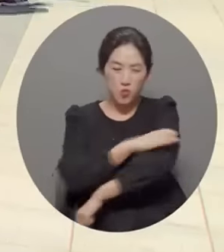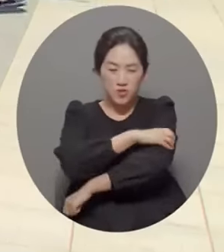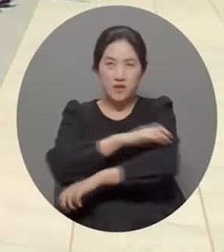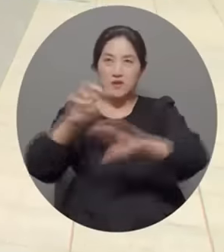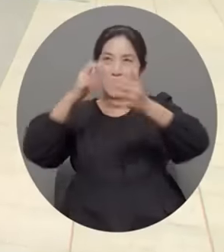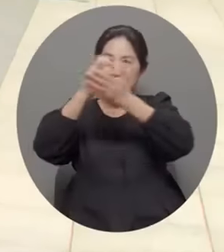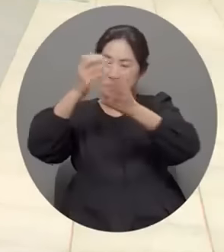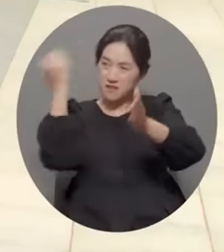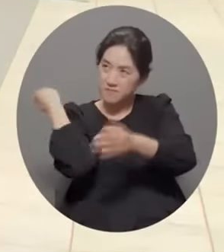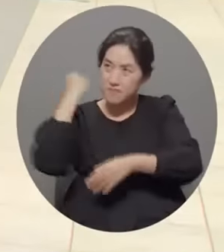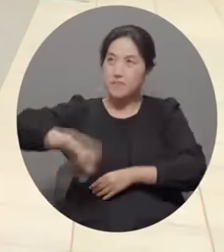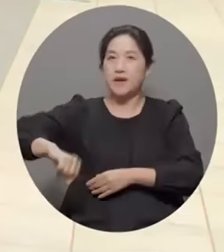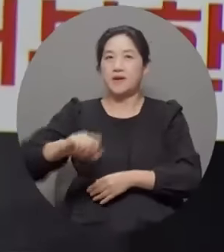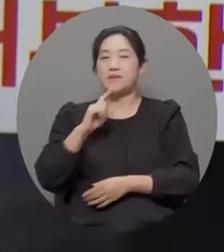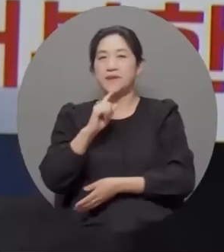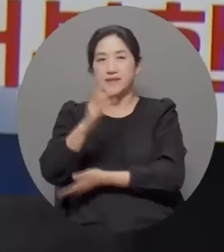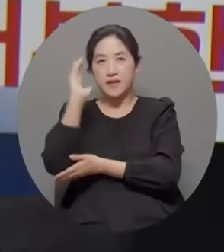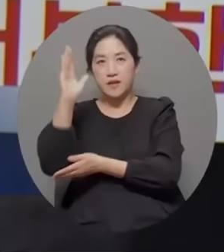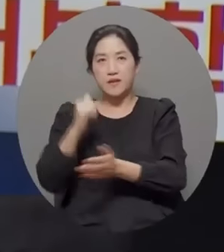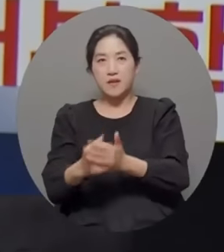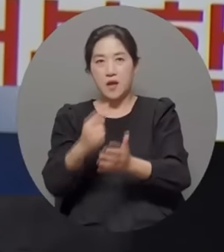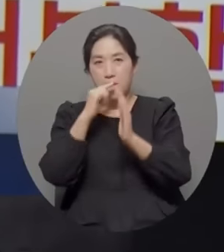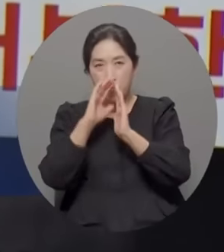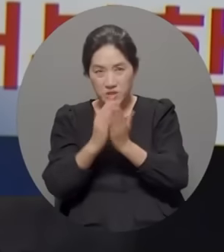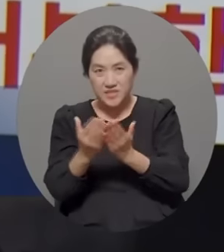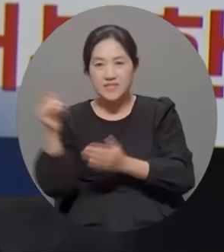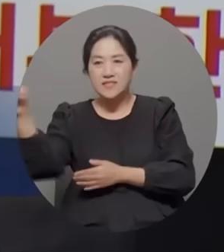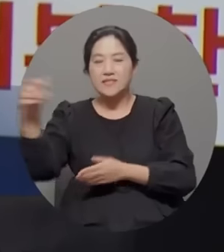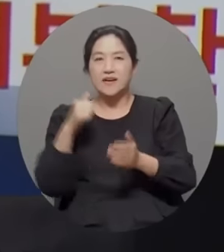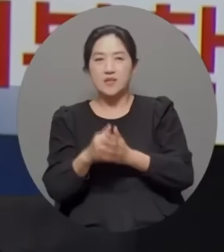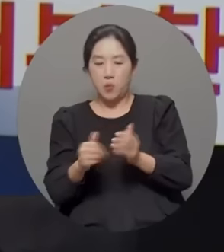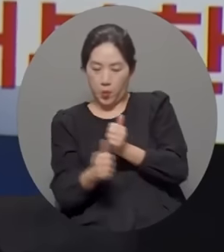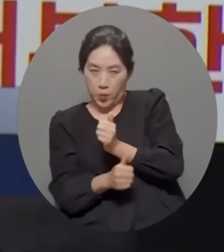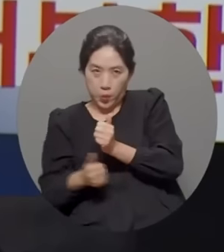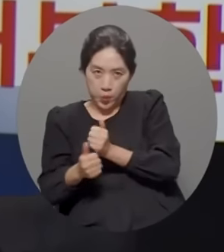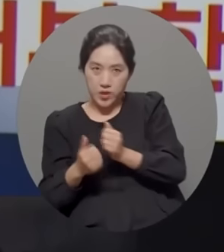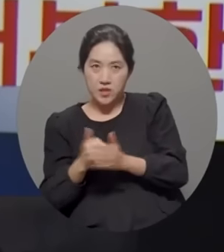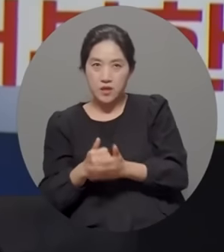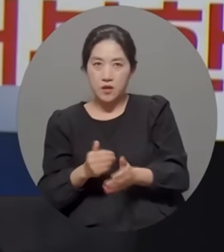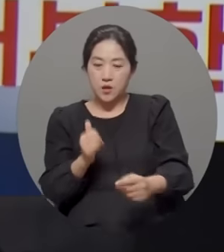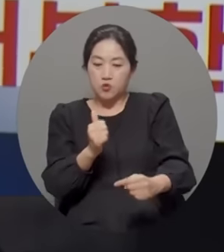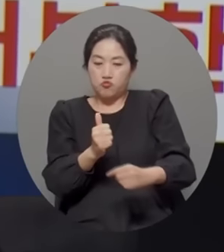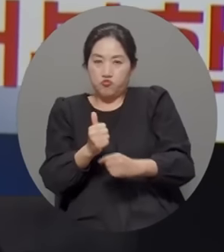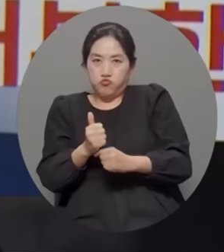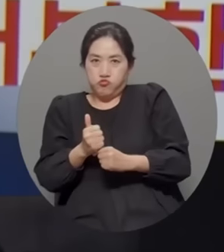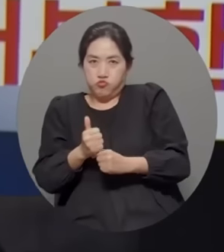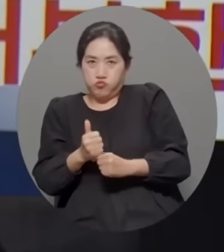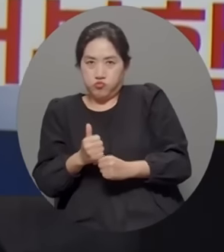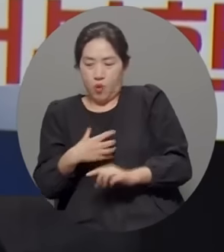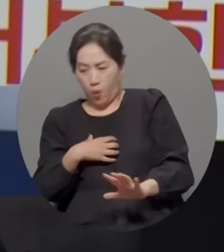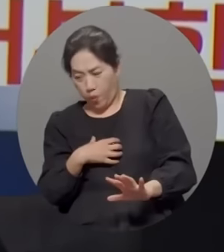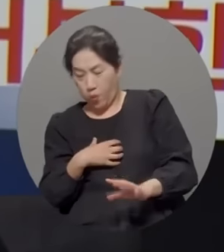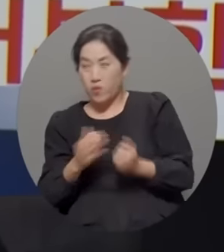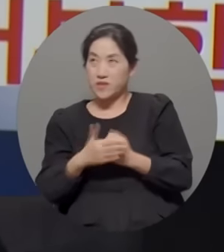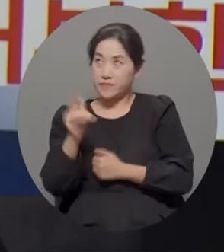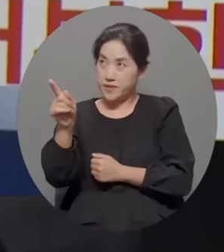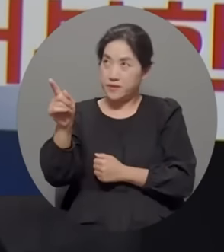날을 세웠습니다. 자신과 참모들이 수사 대상이 될 것을 우려한